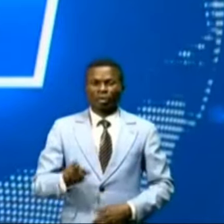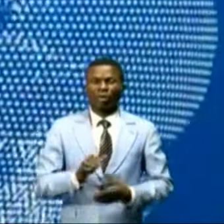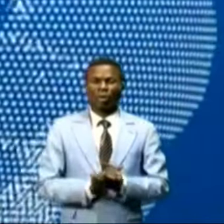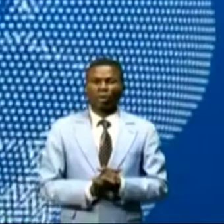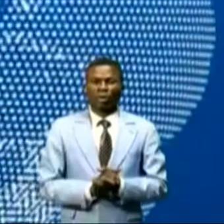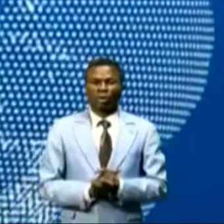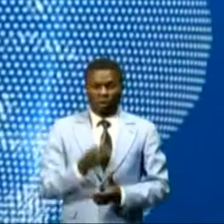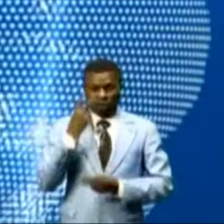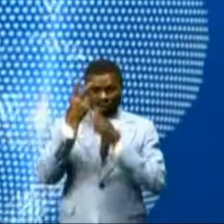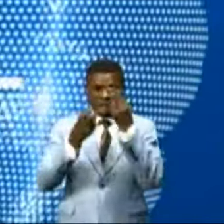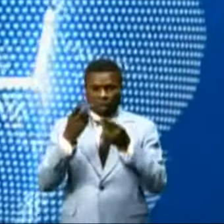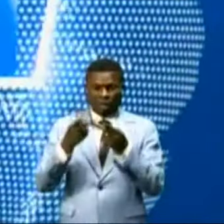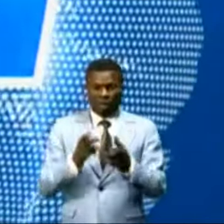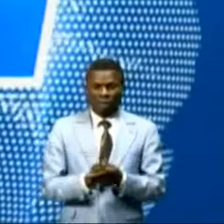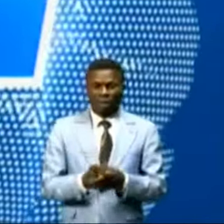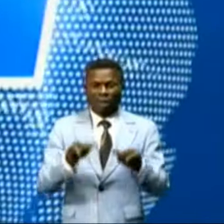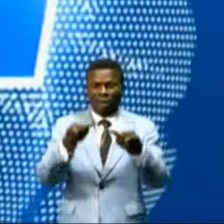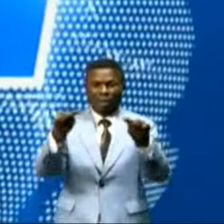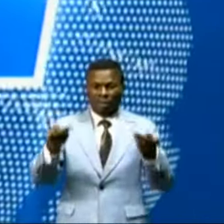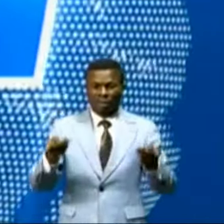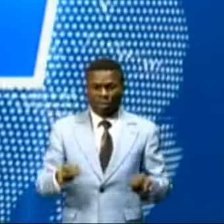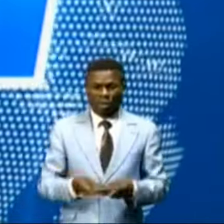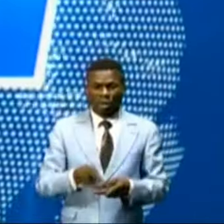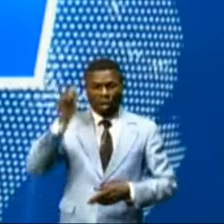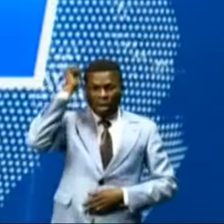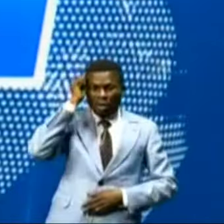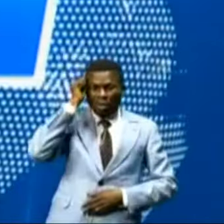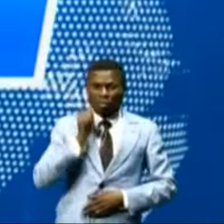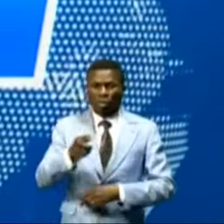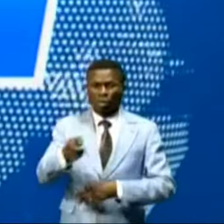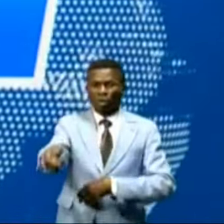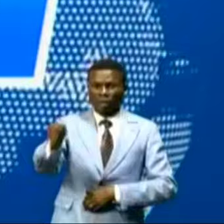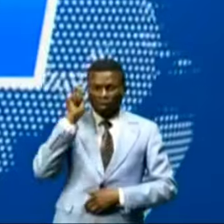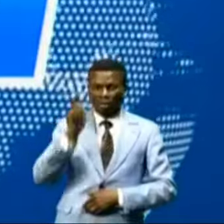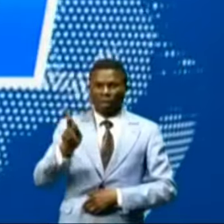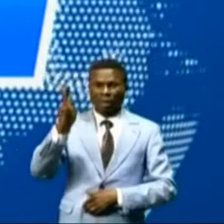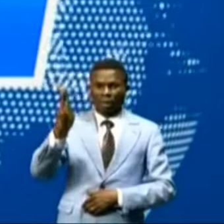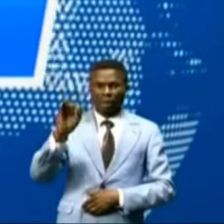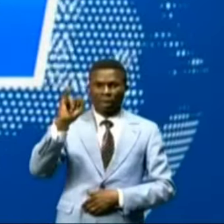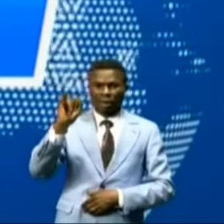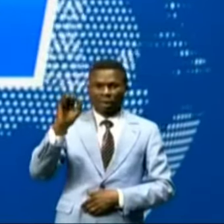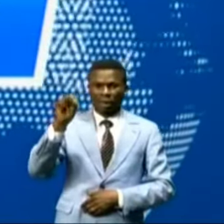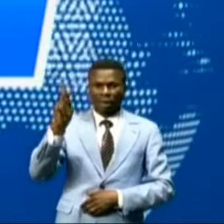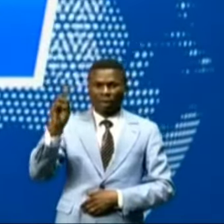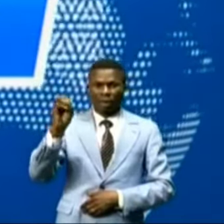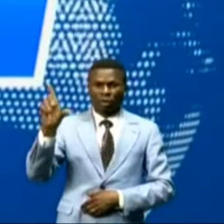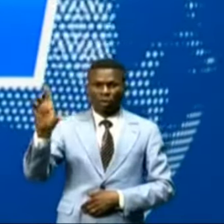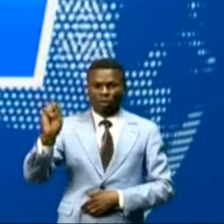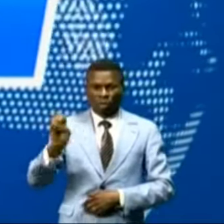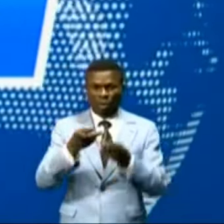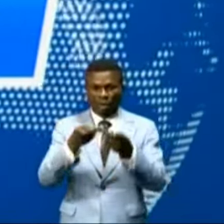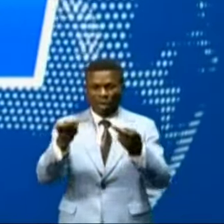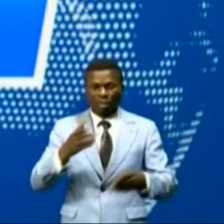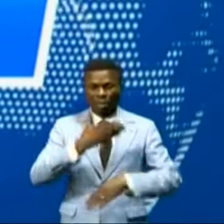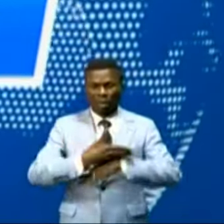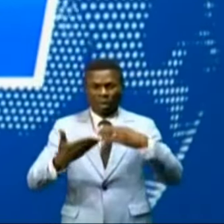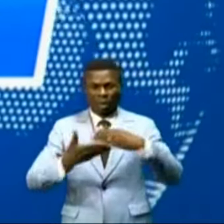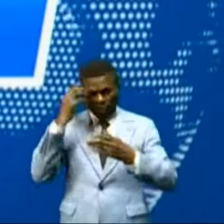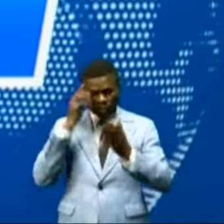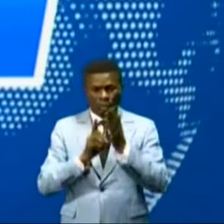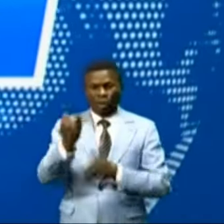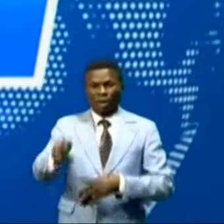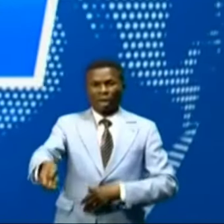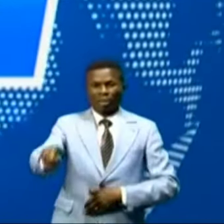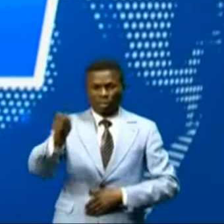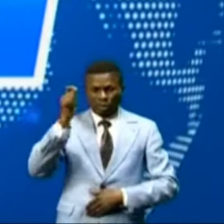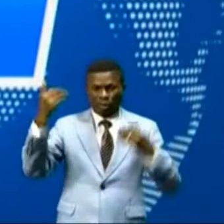a visité les débarcadères du port de pêche de Kinkole dans la commune de Lantili, site construit pour le développement de la pêche.